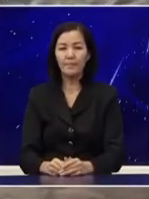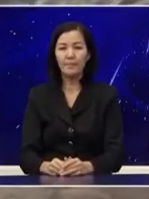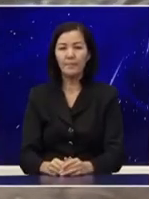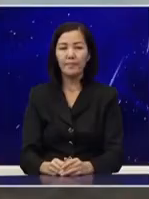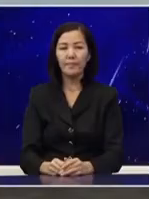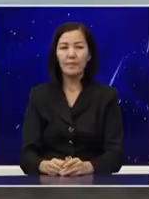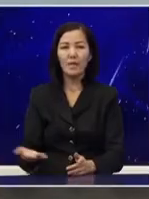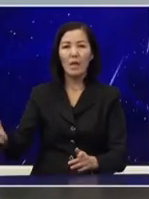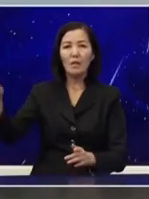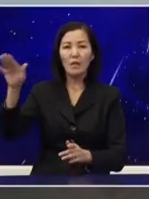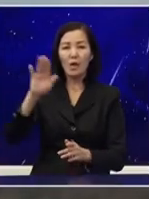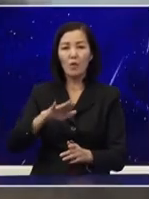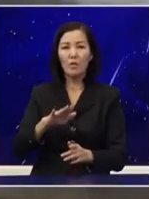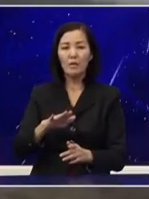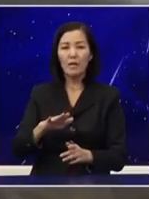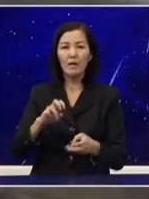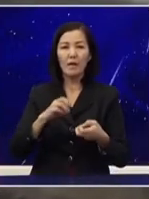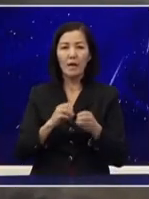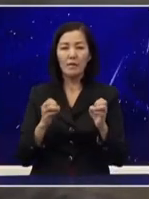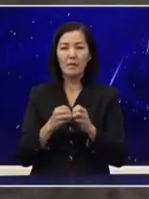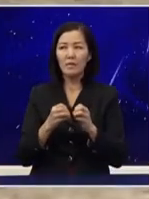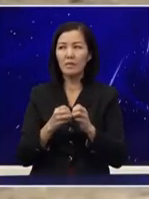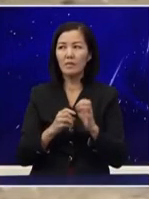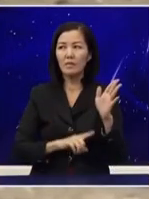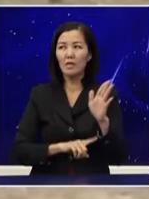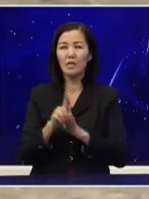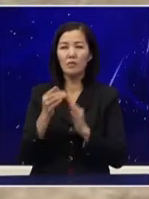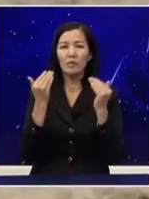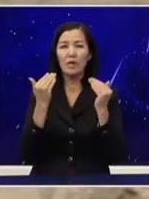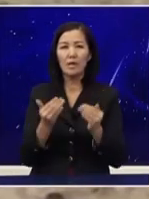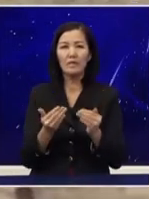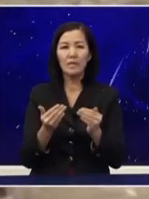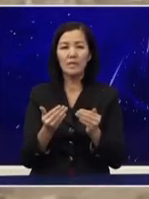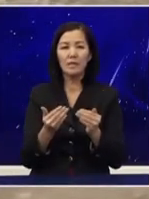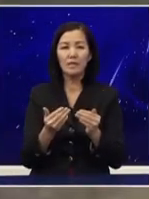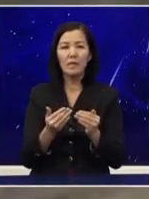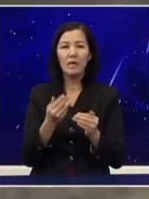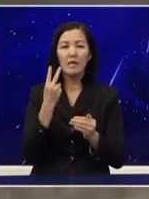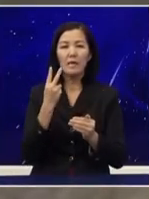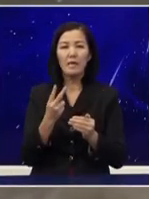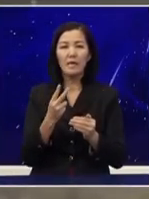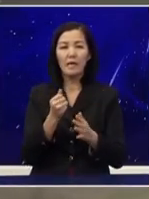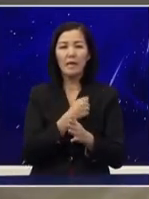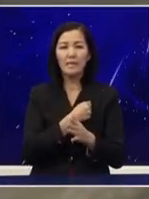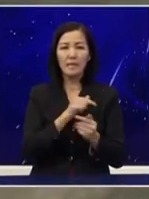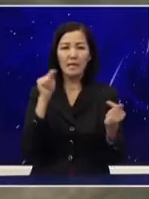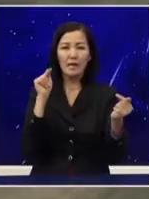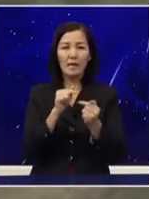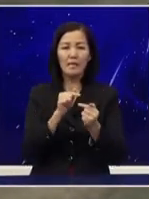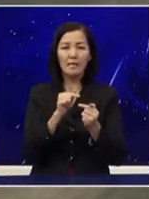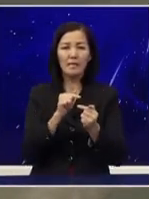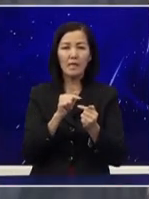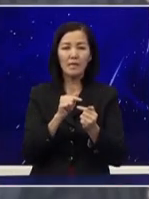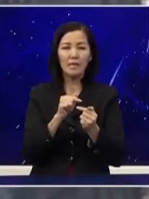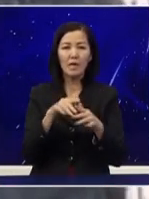Таулы Карабахта қақтығыс жалғасуда. Әзірбайжан мен Армения арасындағы қақтығыс ушығып барады. Екі ел әскері бір-біріне қарсы ауыр артиллерия